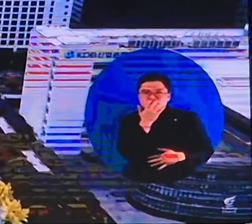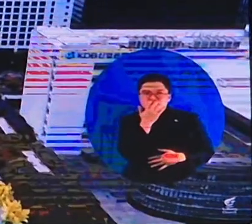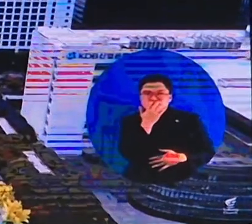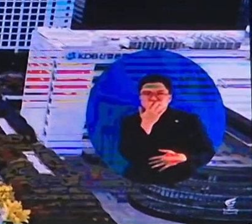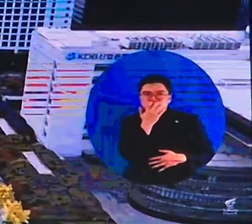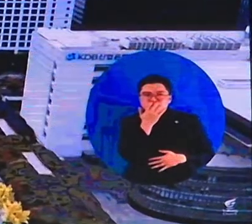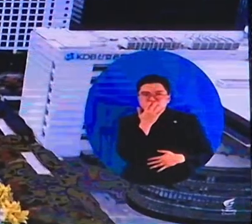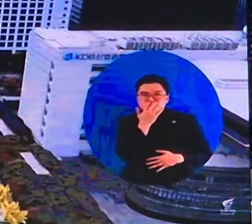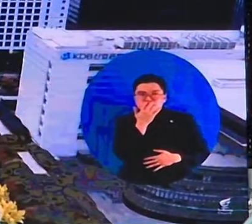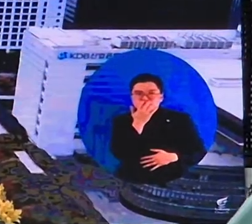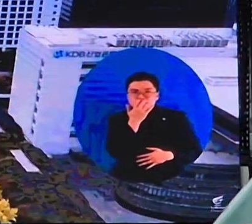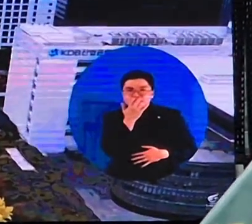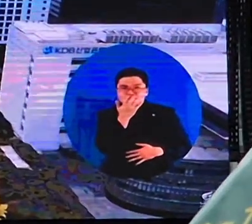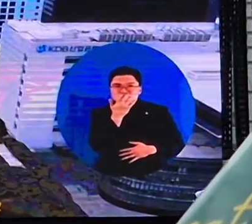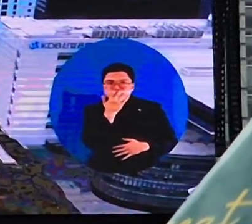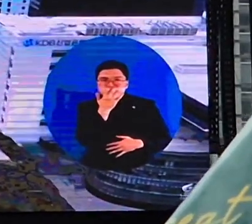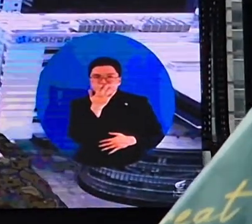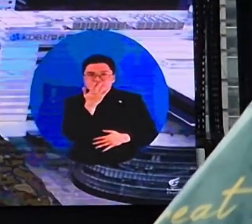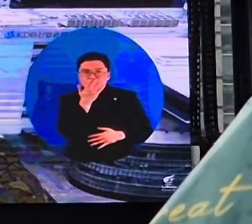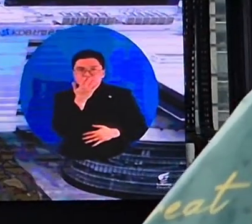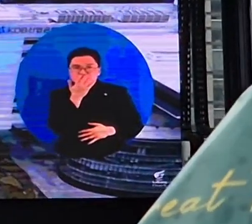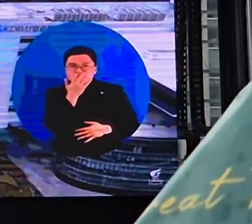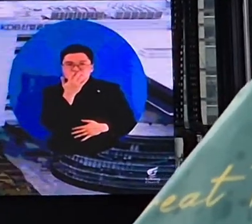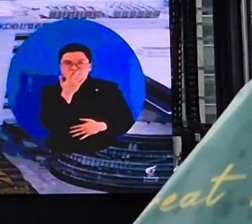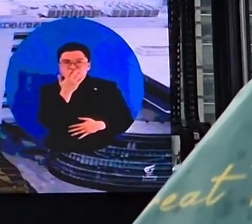것이라고 감히.